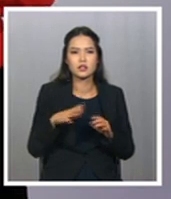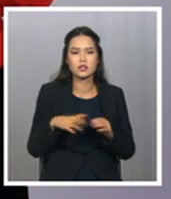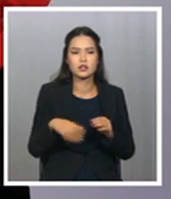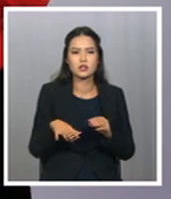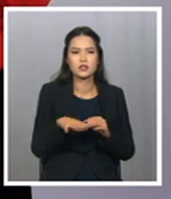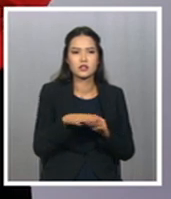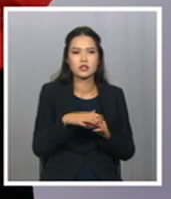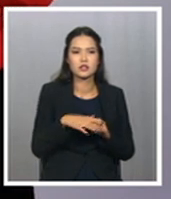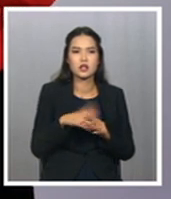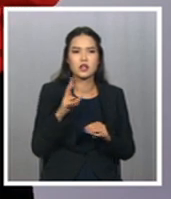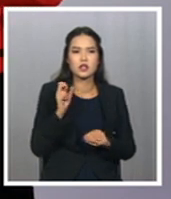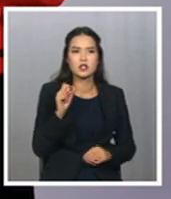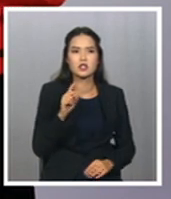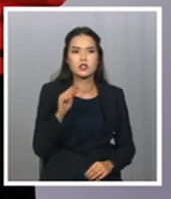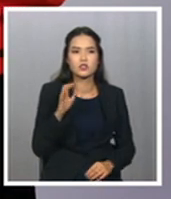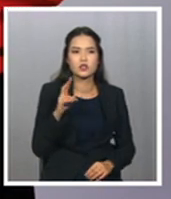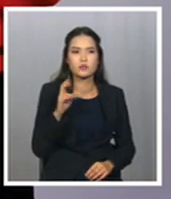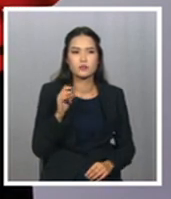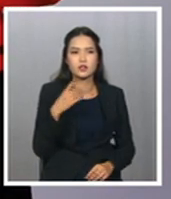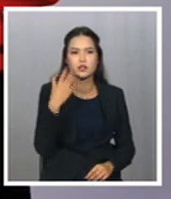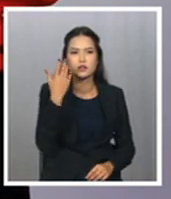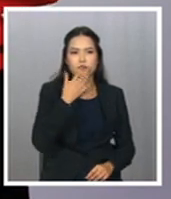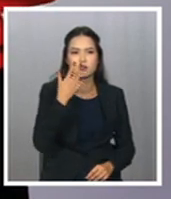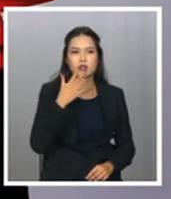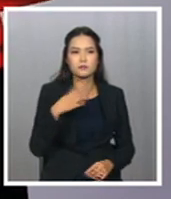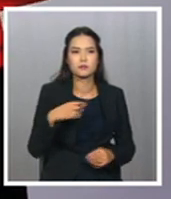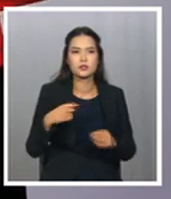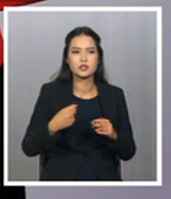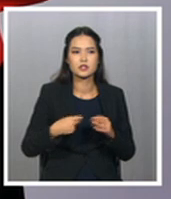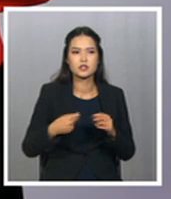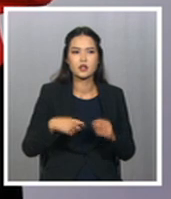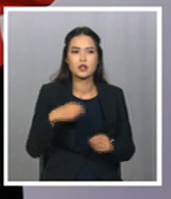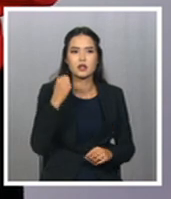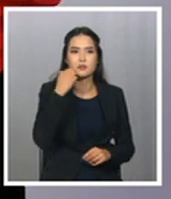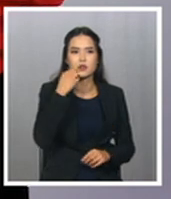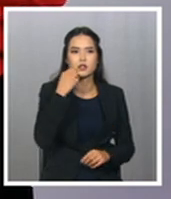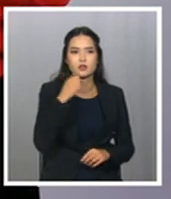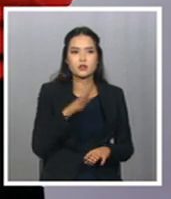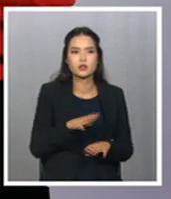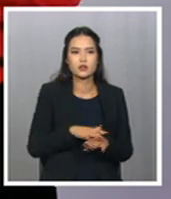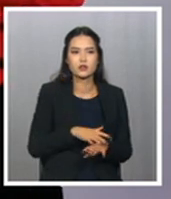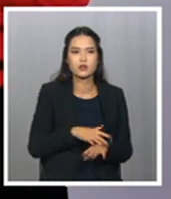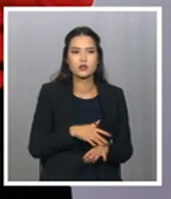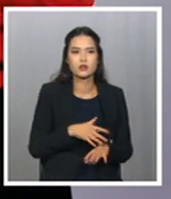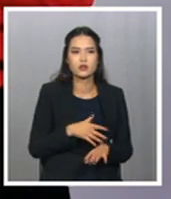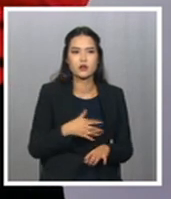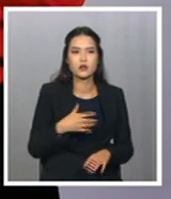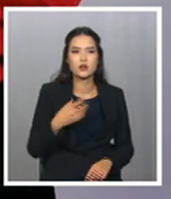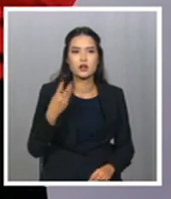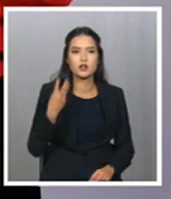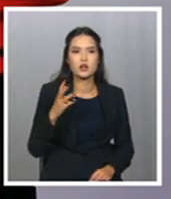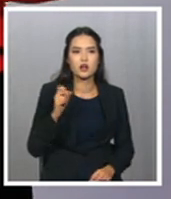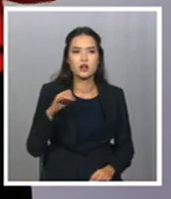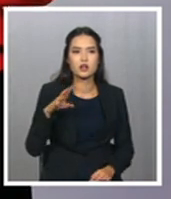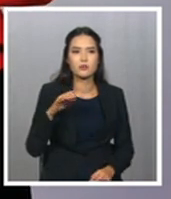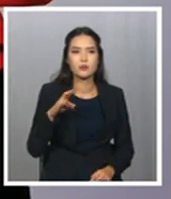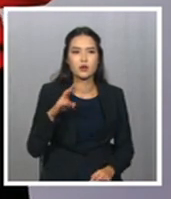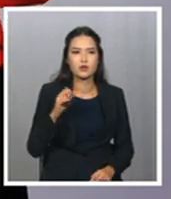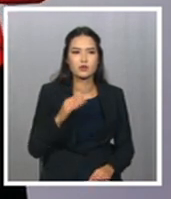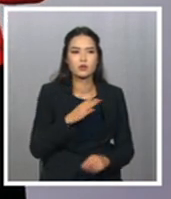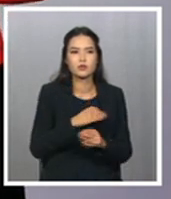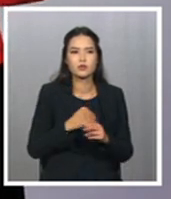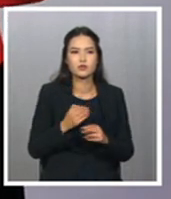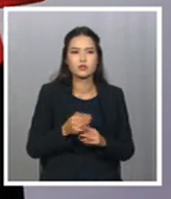болған Қыжыбек фильмінің сценарийі Мәскеуде ұзақ жатып қалса керек. Сол кезде Шыңғыс Айтматов күш